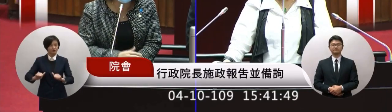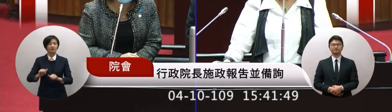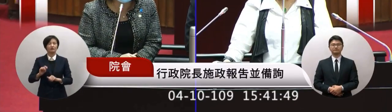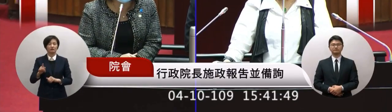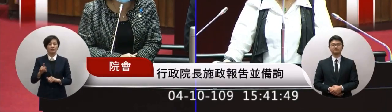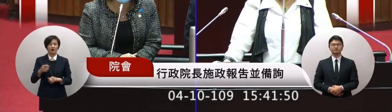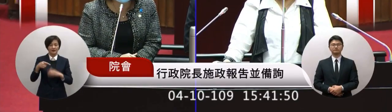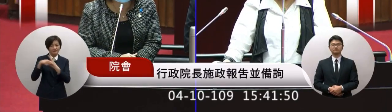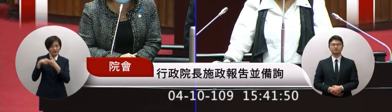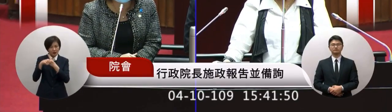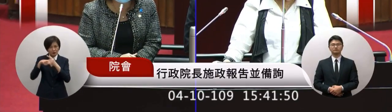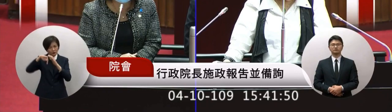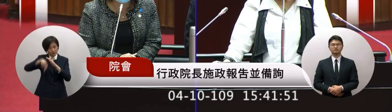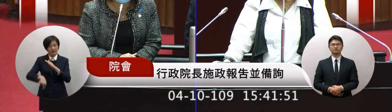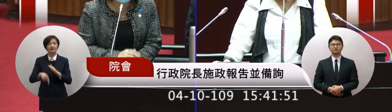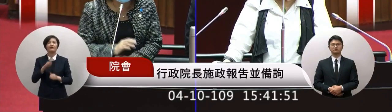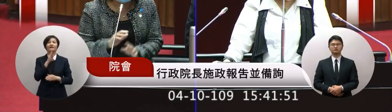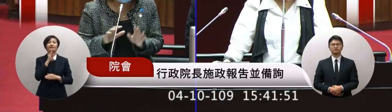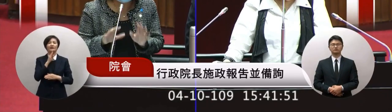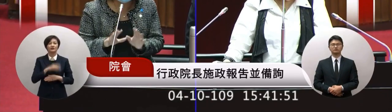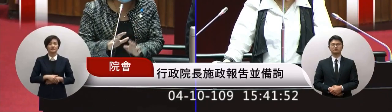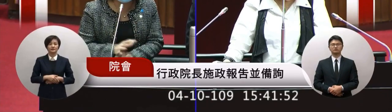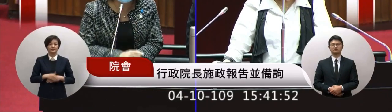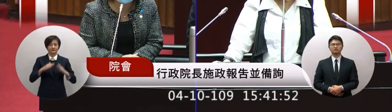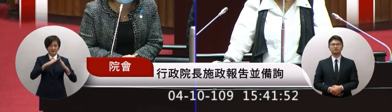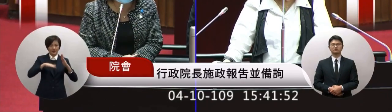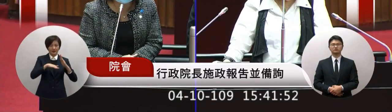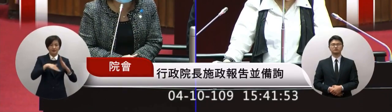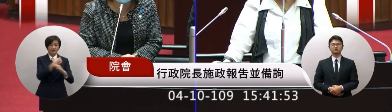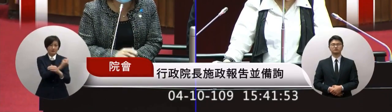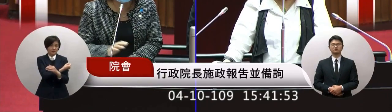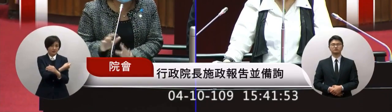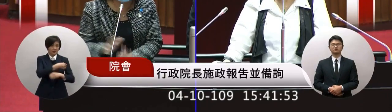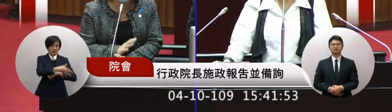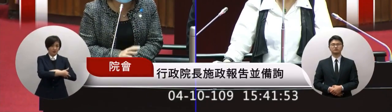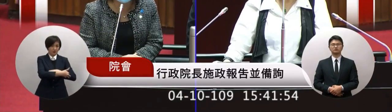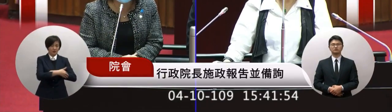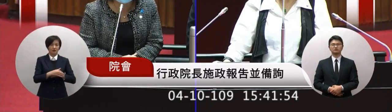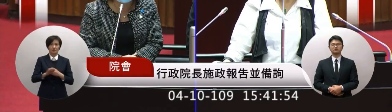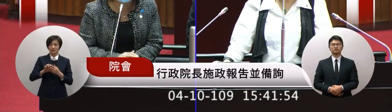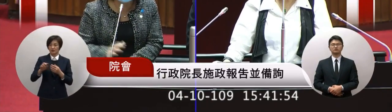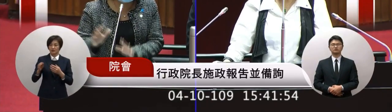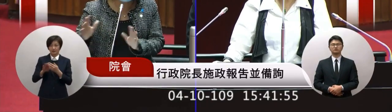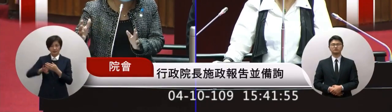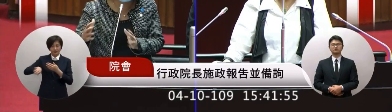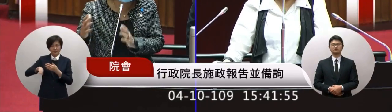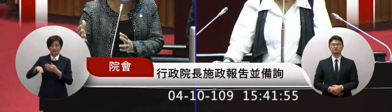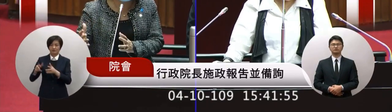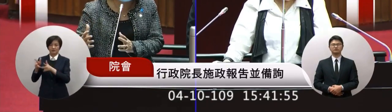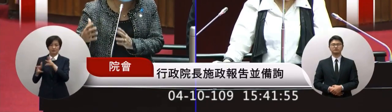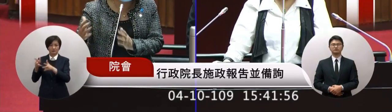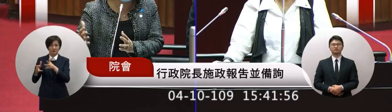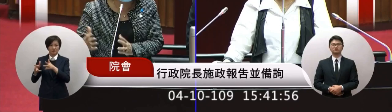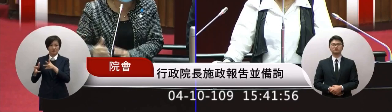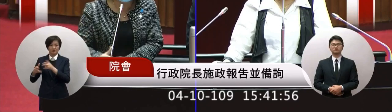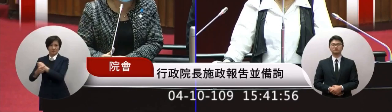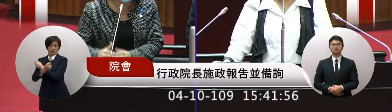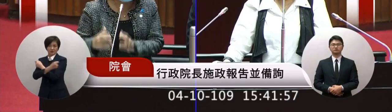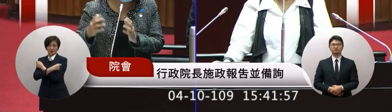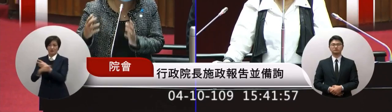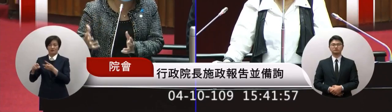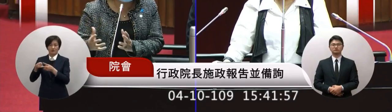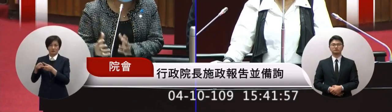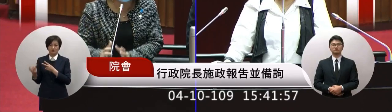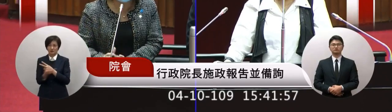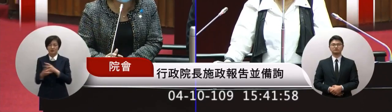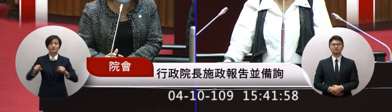研究其实我们的家事劳工他的雇主跟我们的产业外劳的雇主是不一样的，产业外劳雇主一起 key up 他